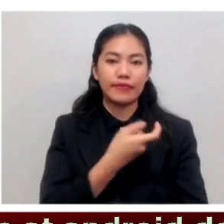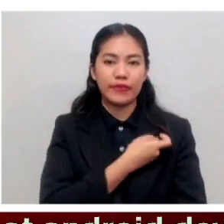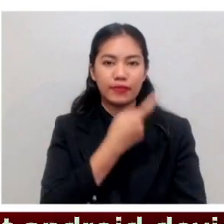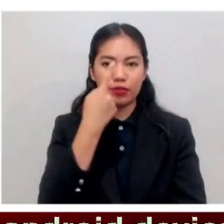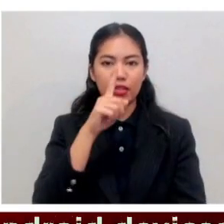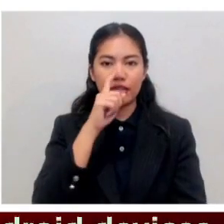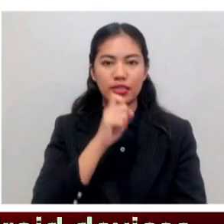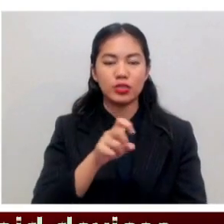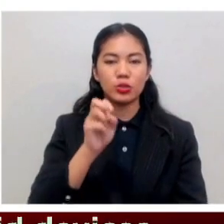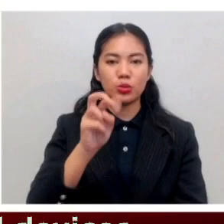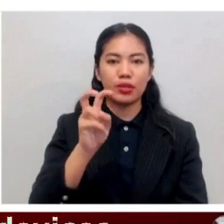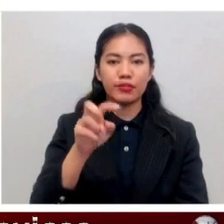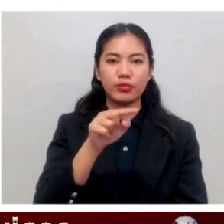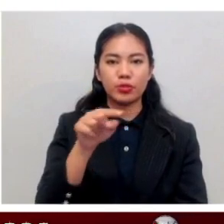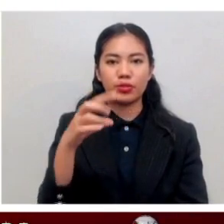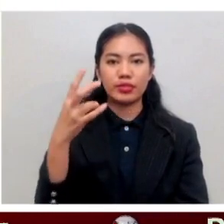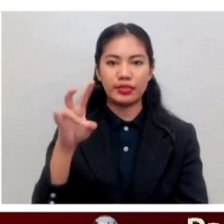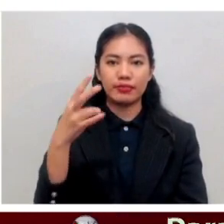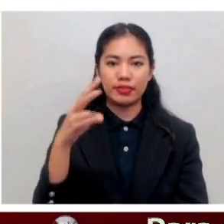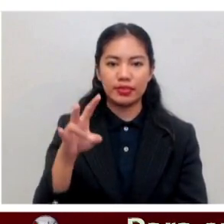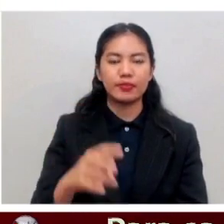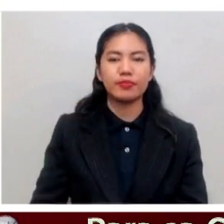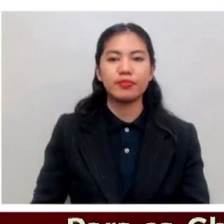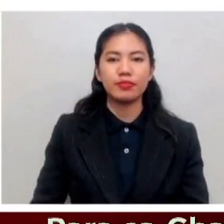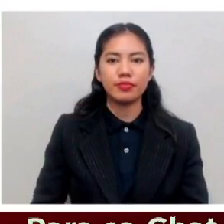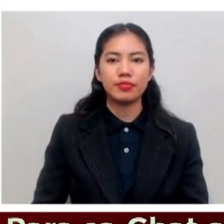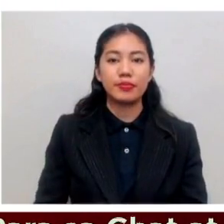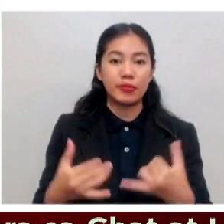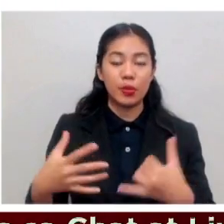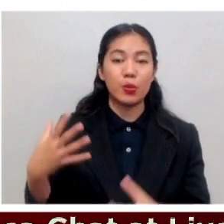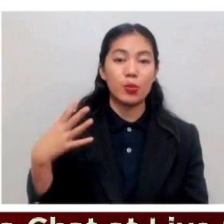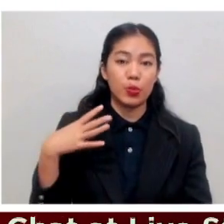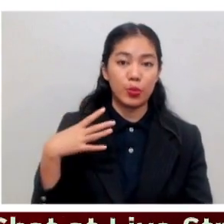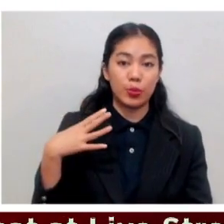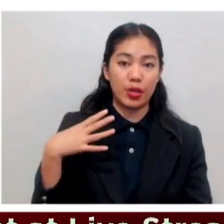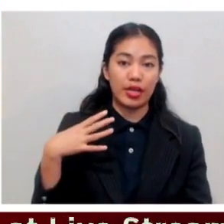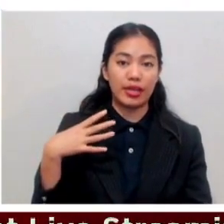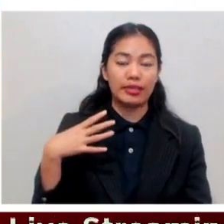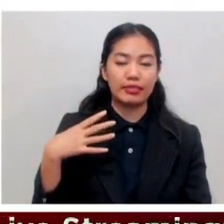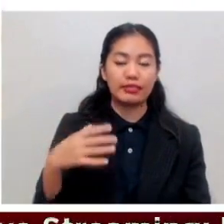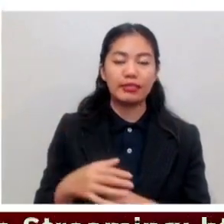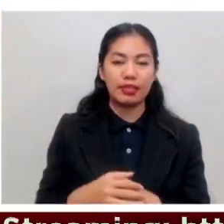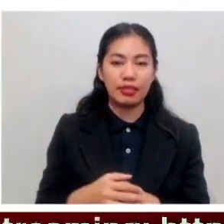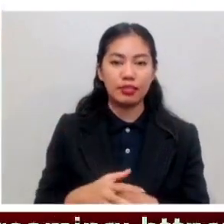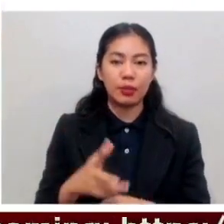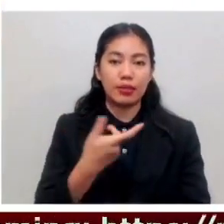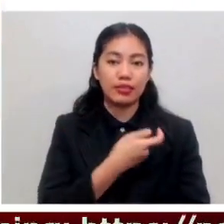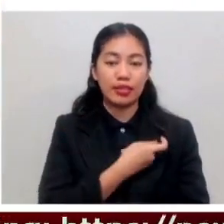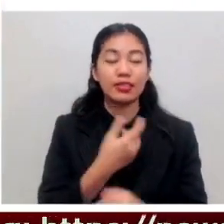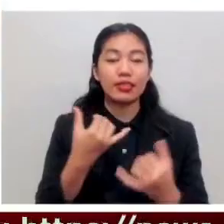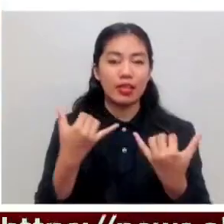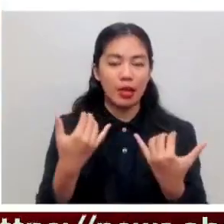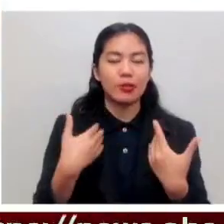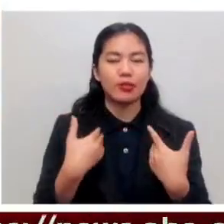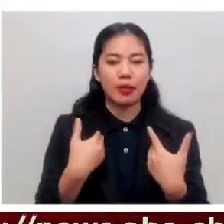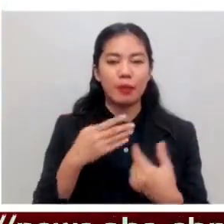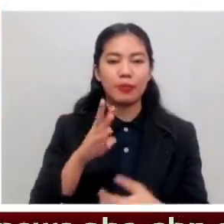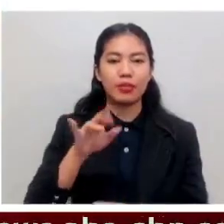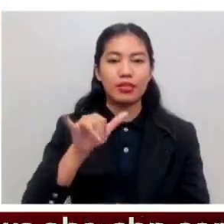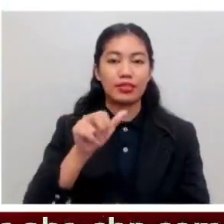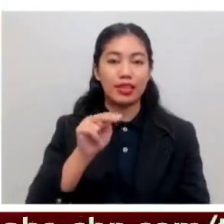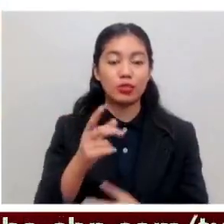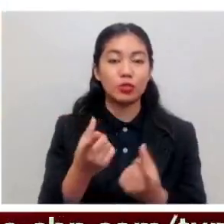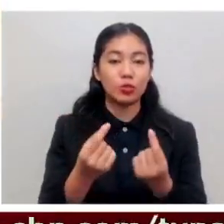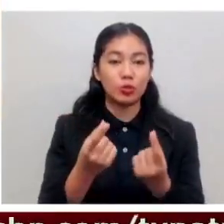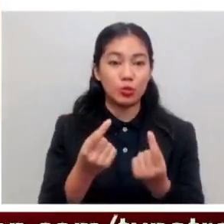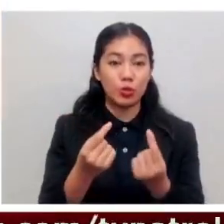to 17 years old. Habang hinihintay mabakunahan ng panganay, sinamantala naman ni Brian ang pagkakataon para ipasyal